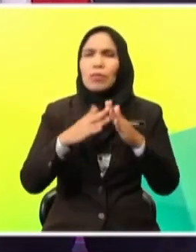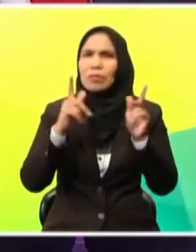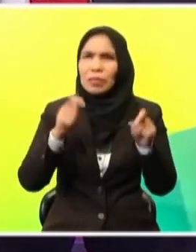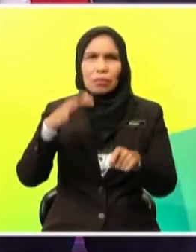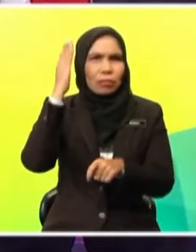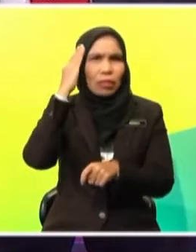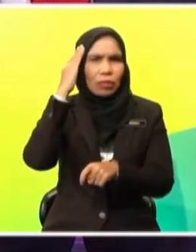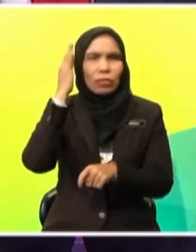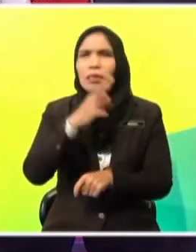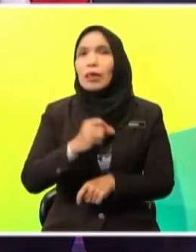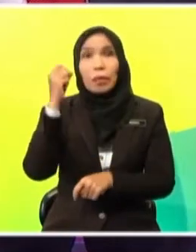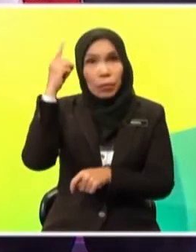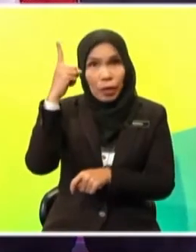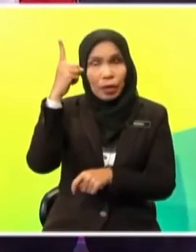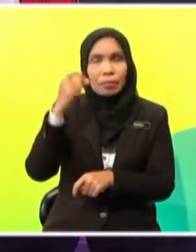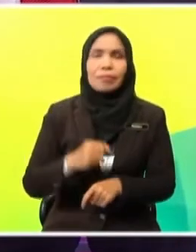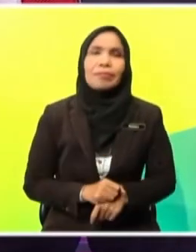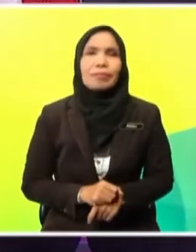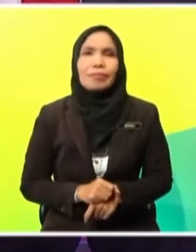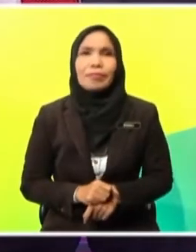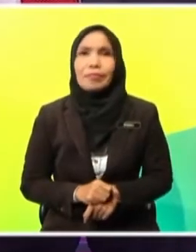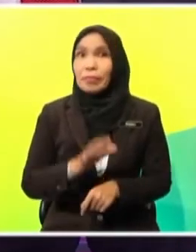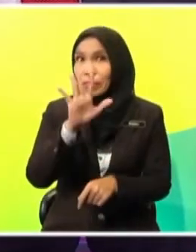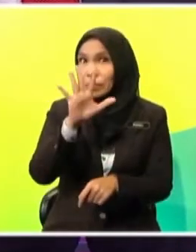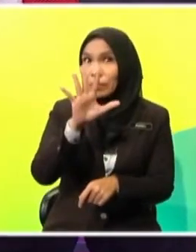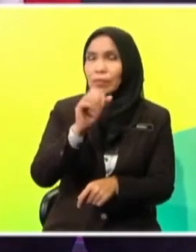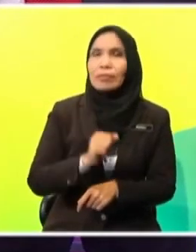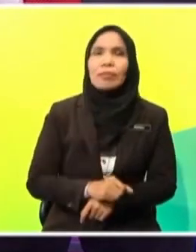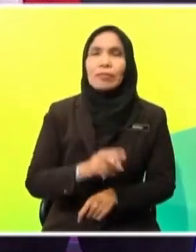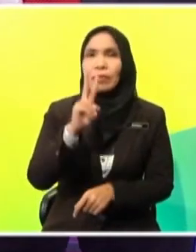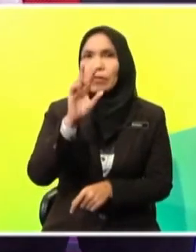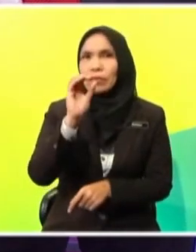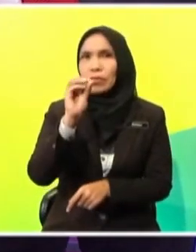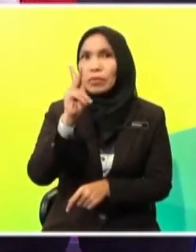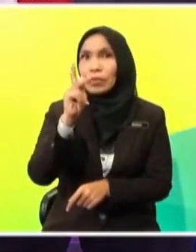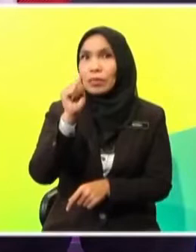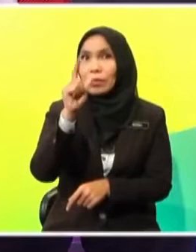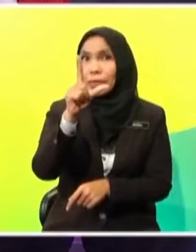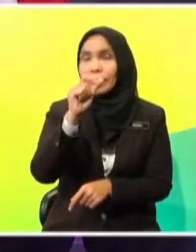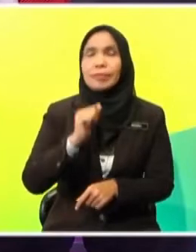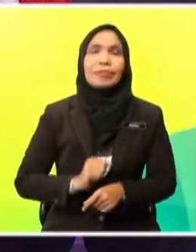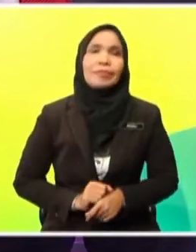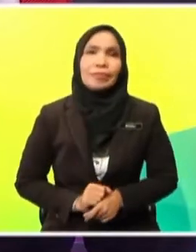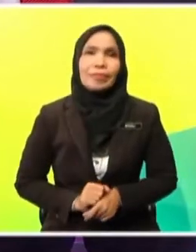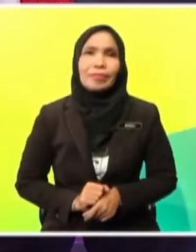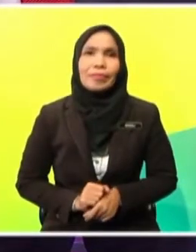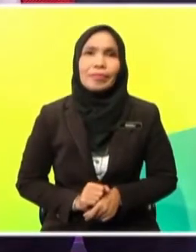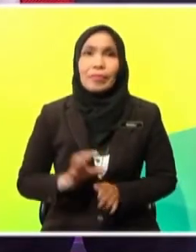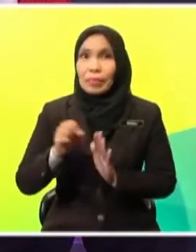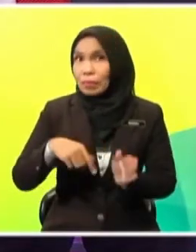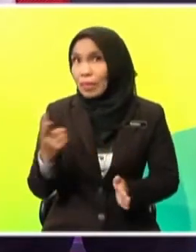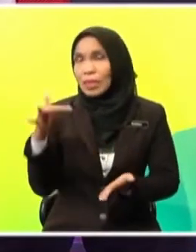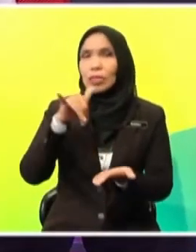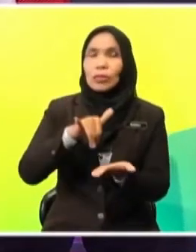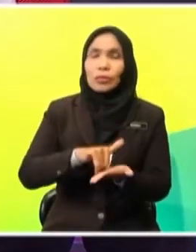huruf vokal dimulai ini tidak letak di dalam kepala kita selain daripada enzyme huruf 5 ini kita